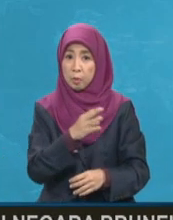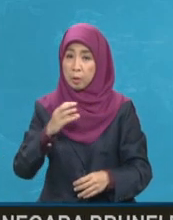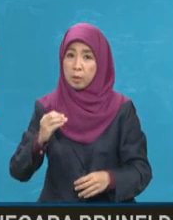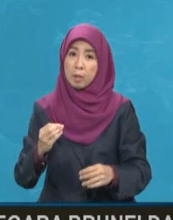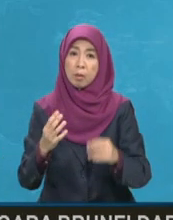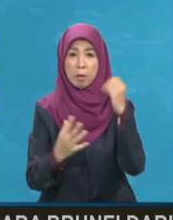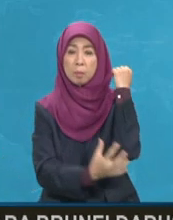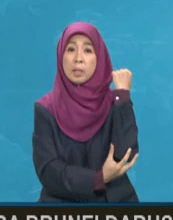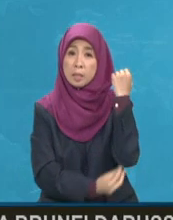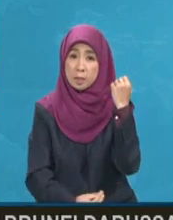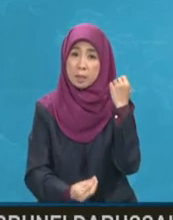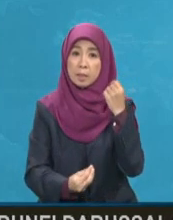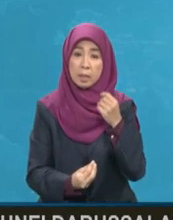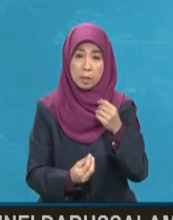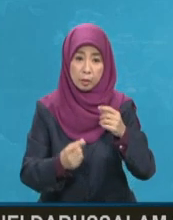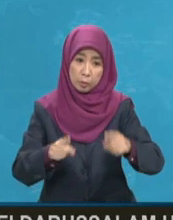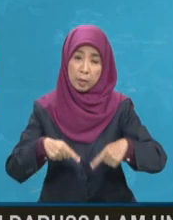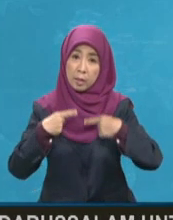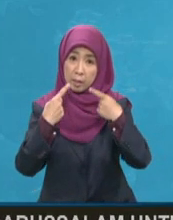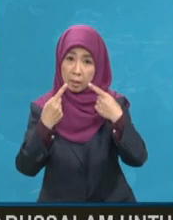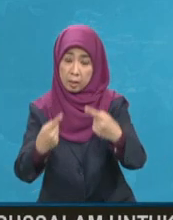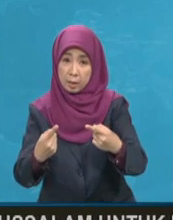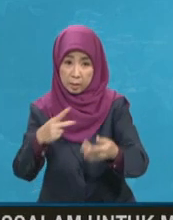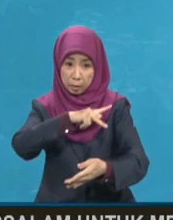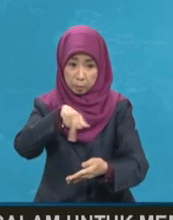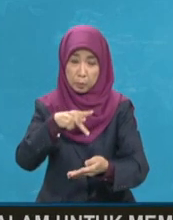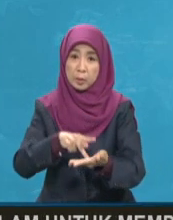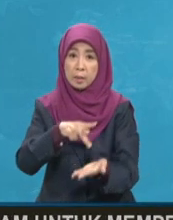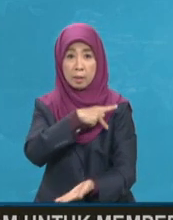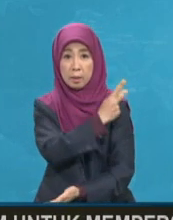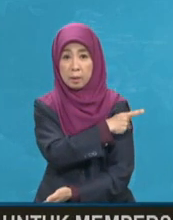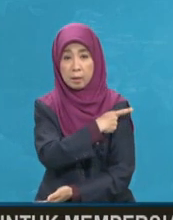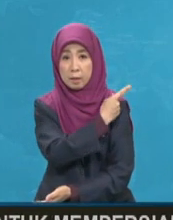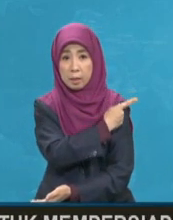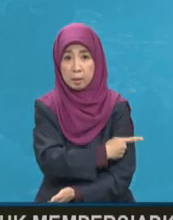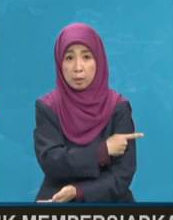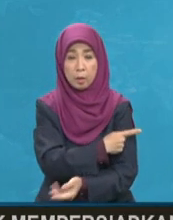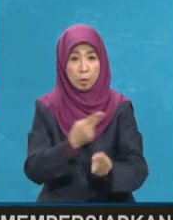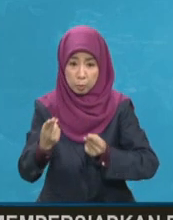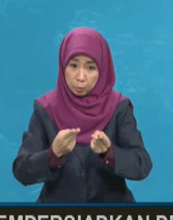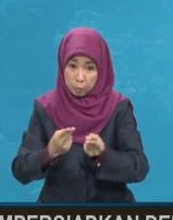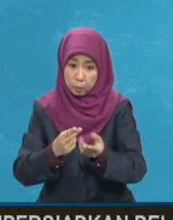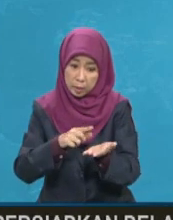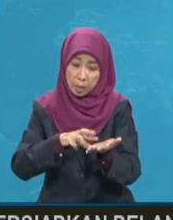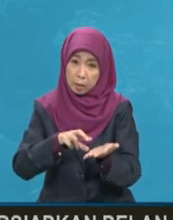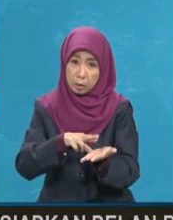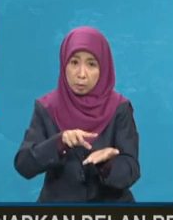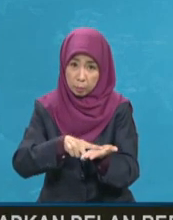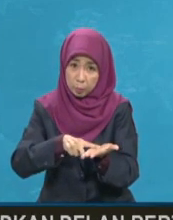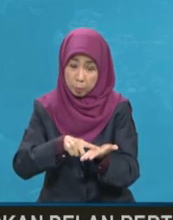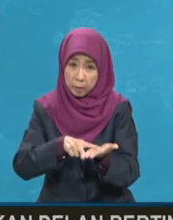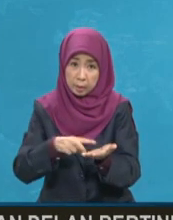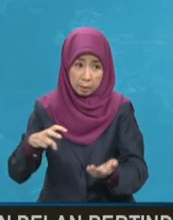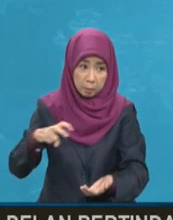yang tidak berkemampuan untuk menghadiri perjanjian di pusat kesehatan urusan pengambilan obat-obatan dan bantuan